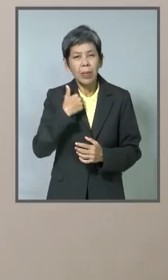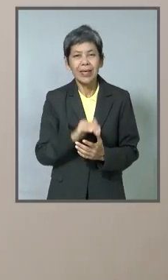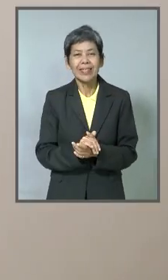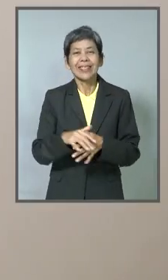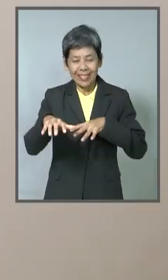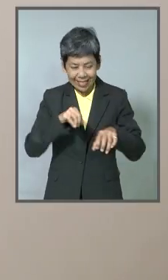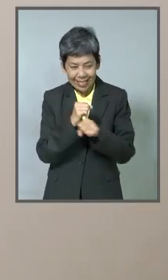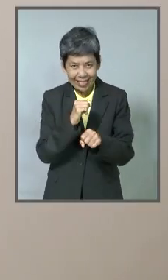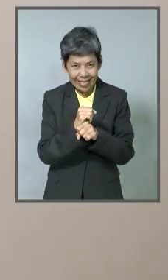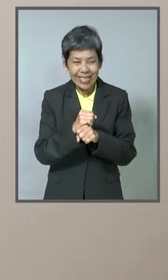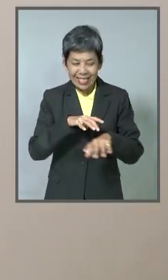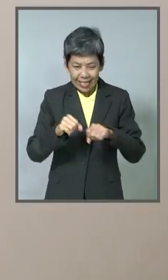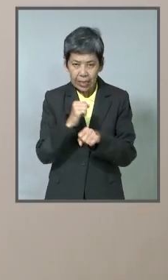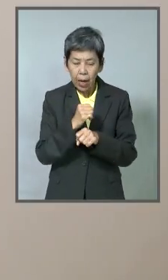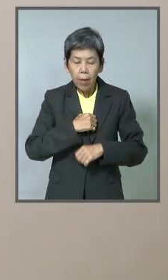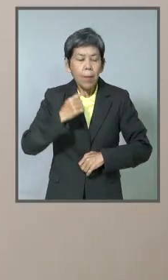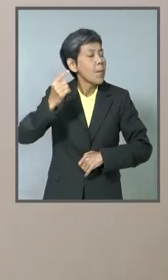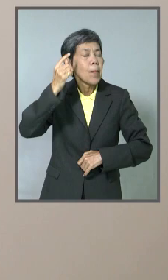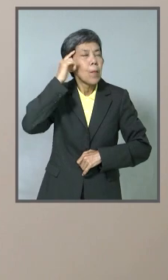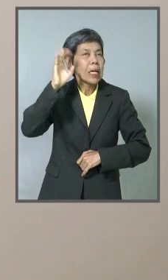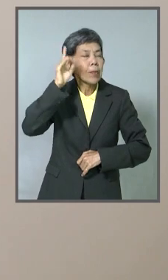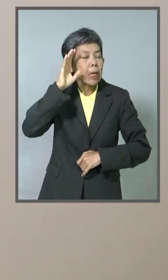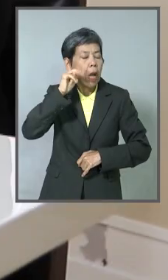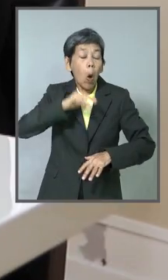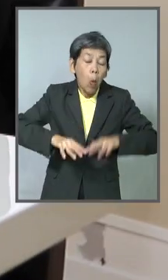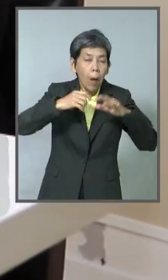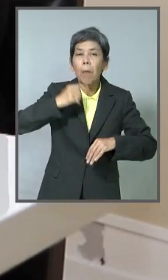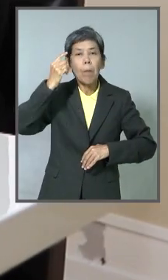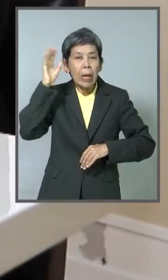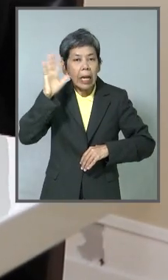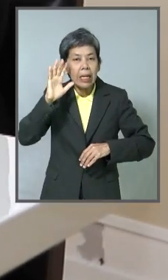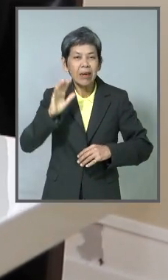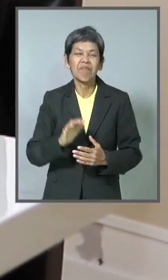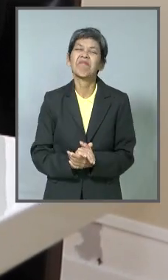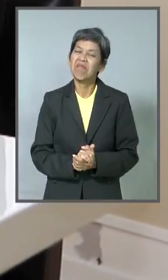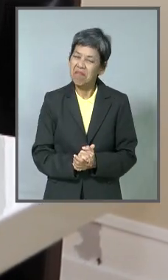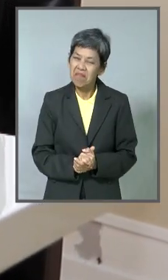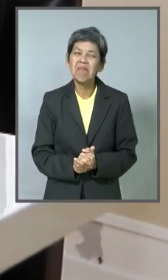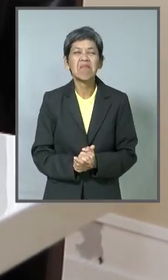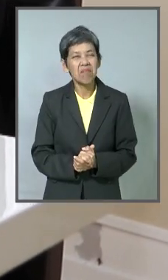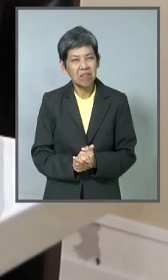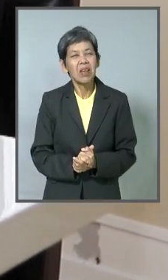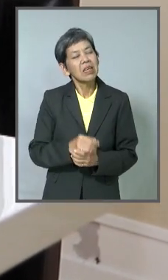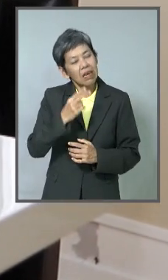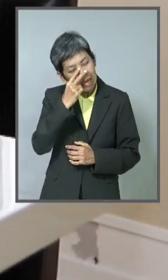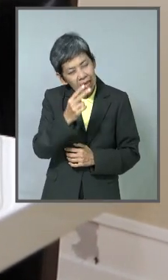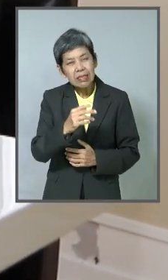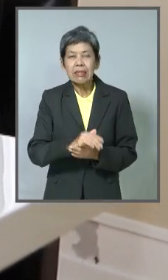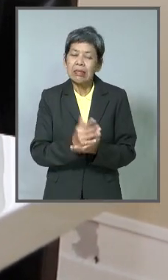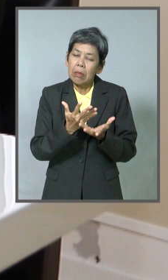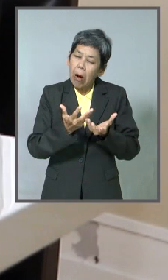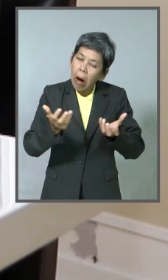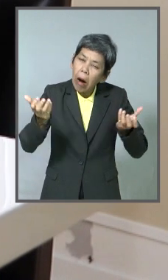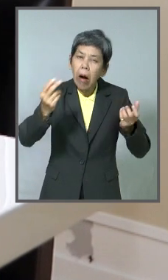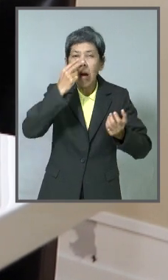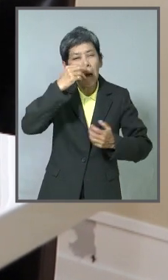รียมแต่ไม่คิดว่าจะรุนแรงอันนี้คือทุกครั้งที่เสียหาย